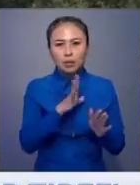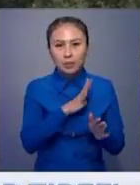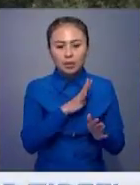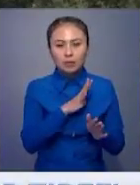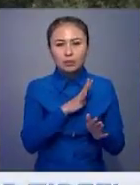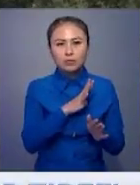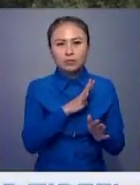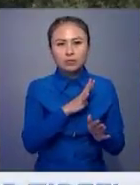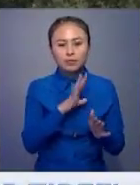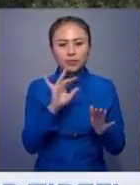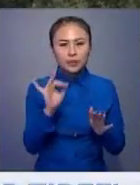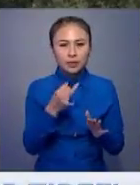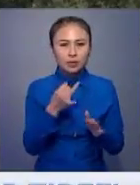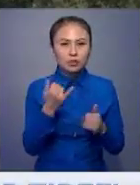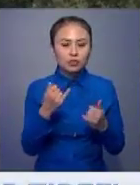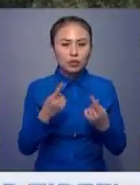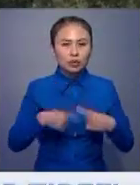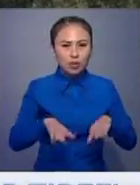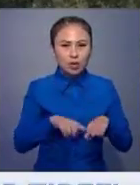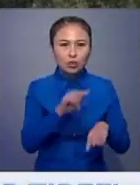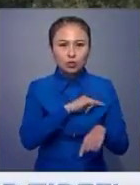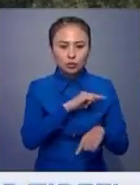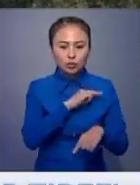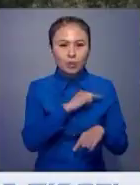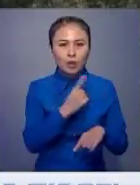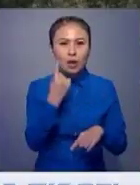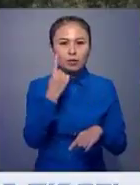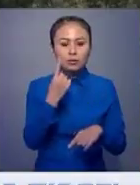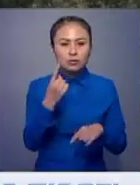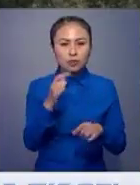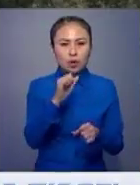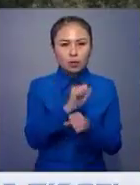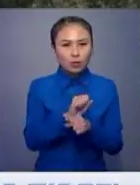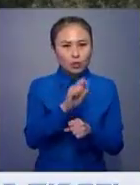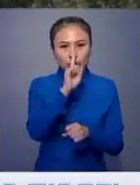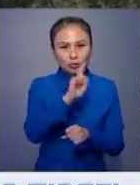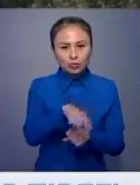жасалынды. Және бұл жұмыс осы жалғыз шаруа қожалығымен